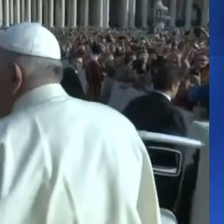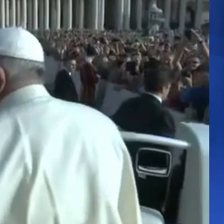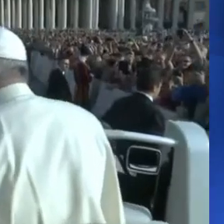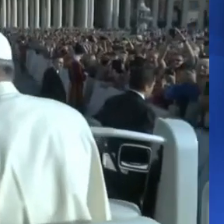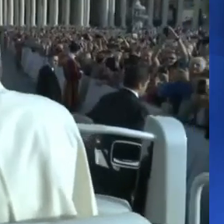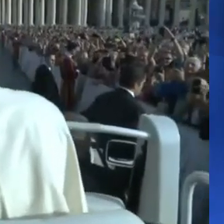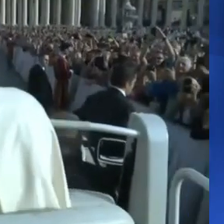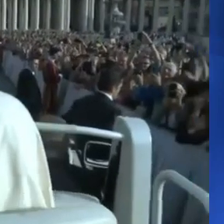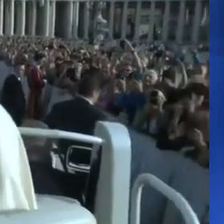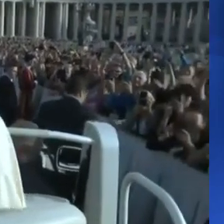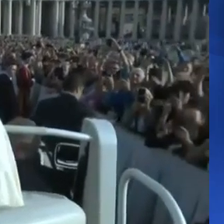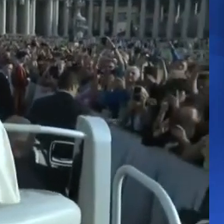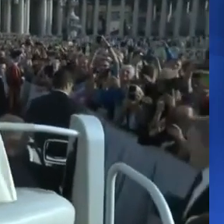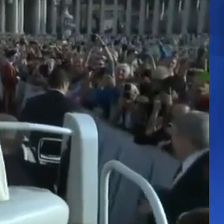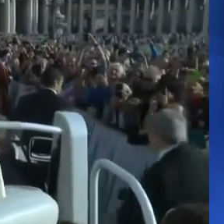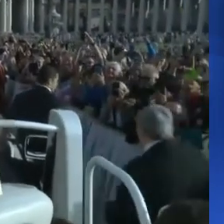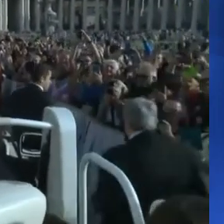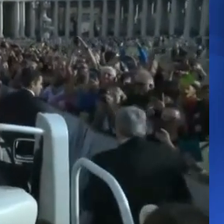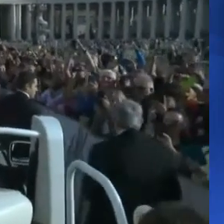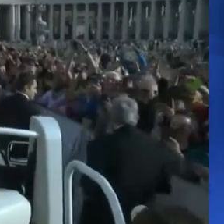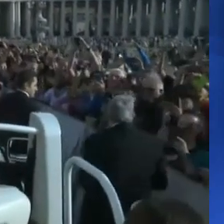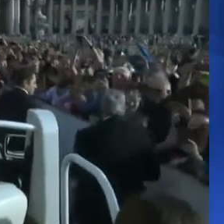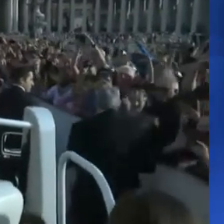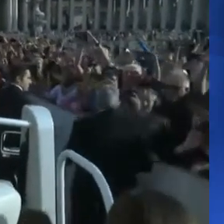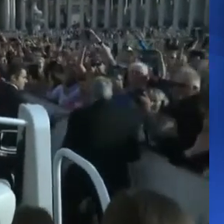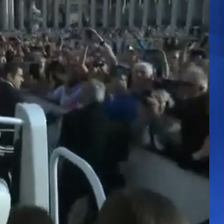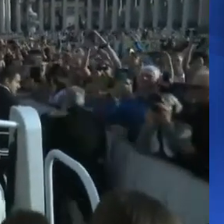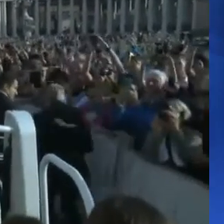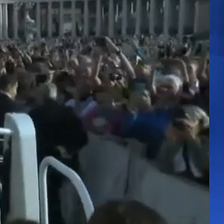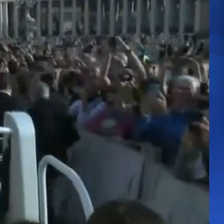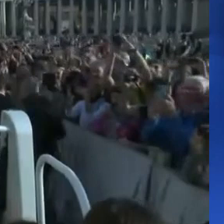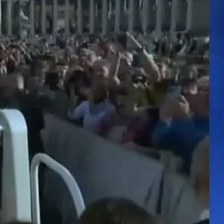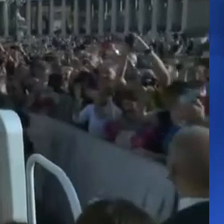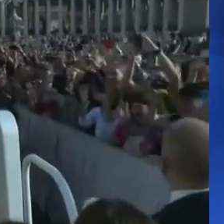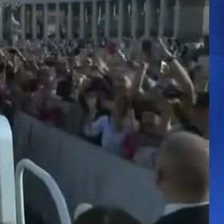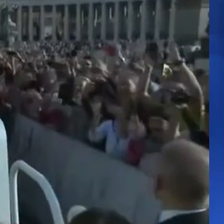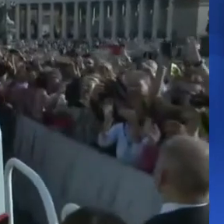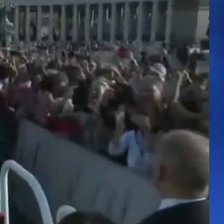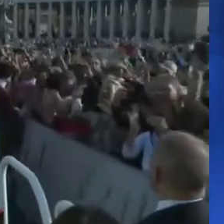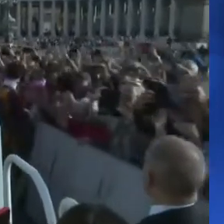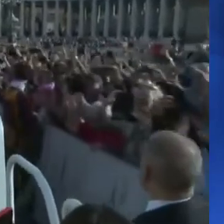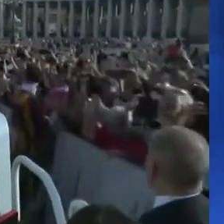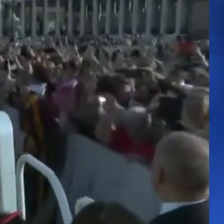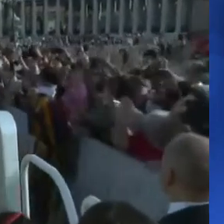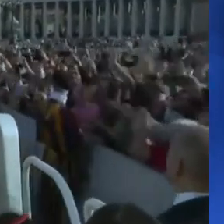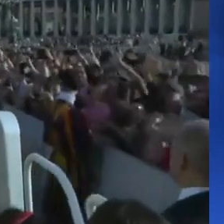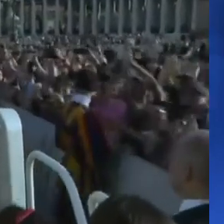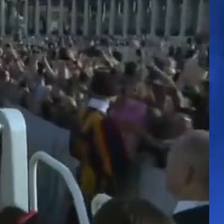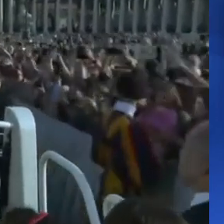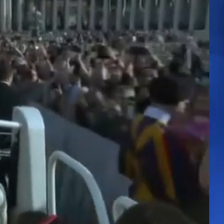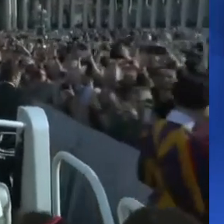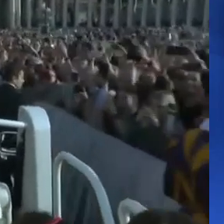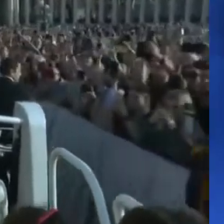البابوي. علاوة على ذلك، نعلن أنه في نهاية المقابلة العامة سيكون